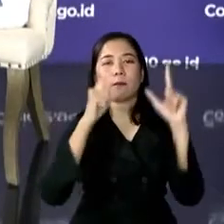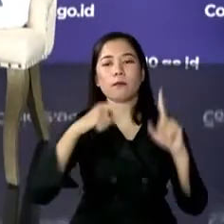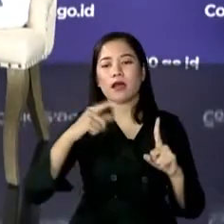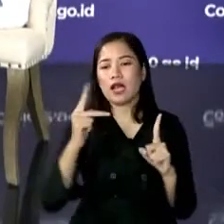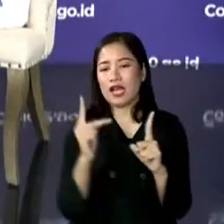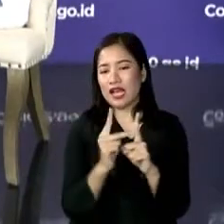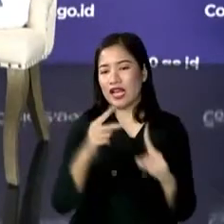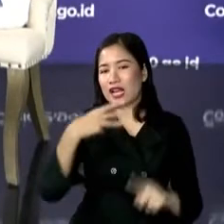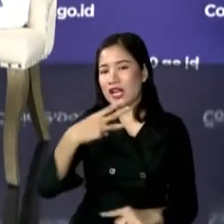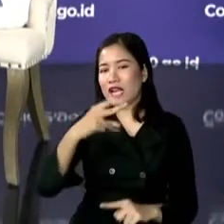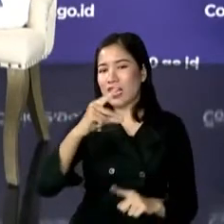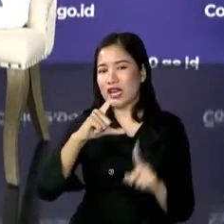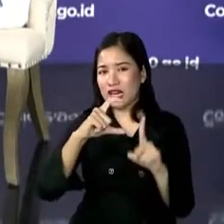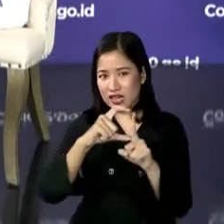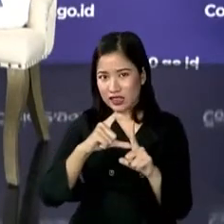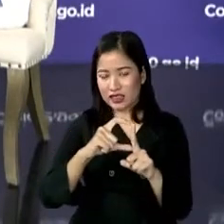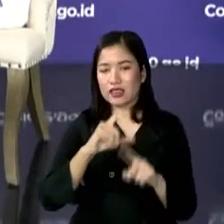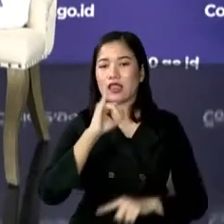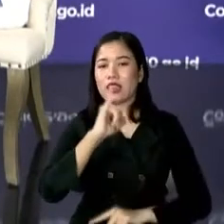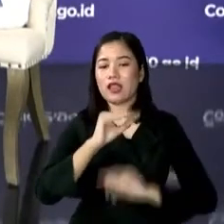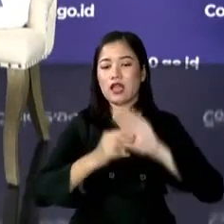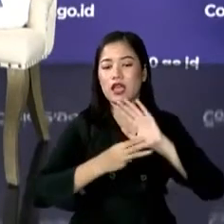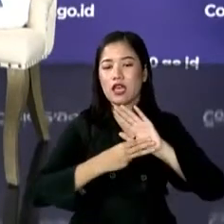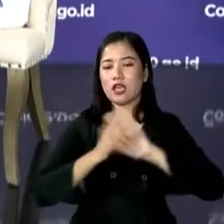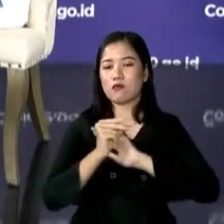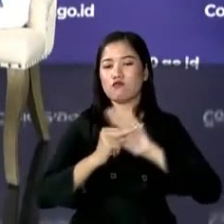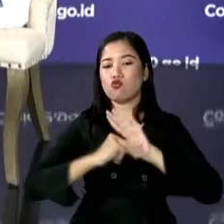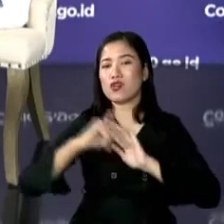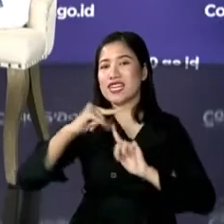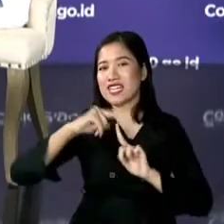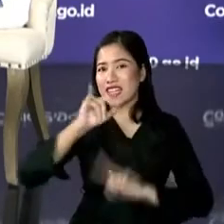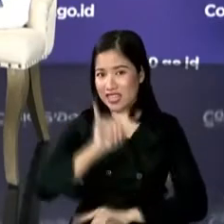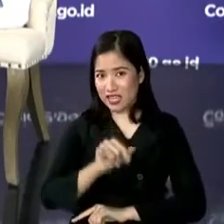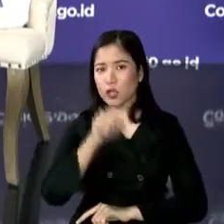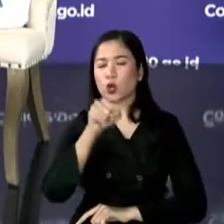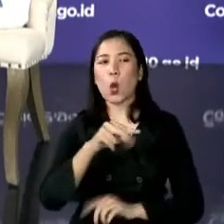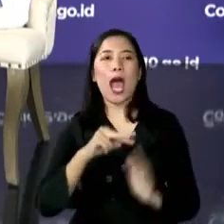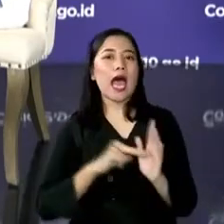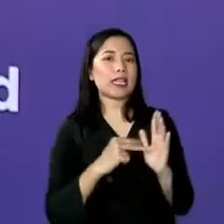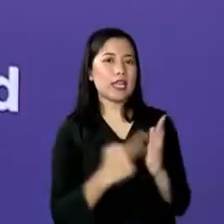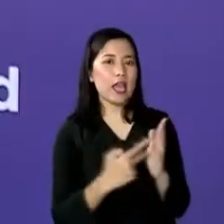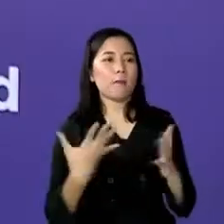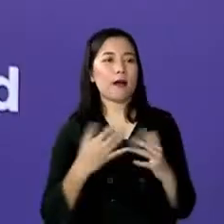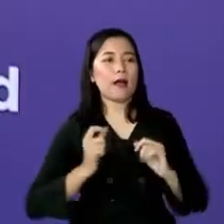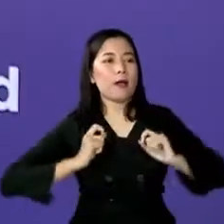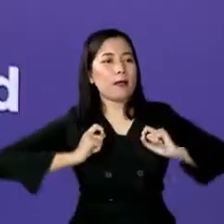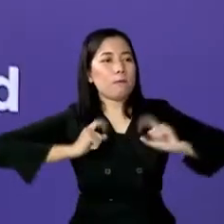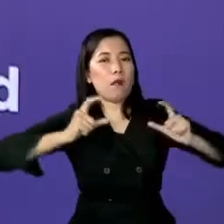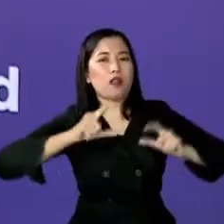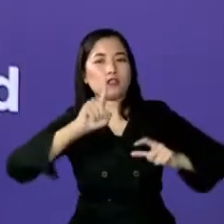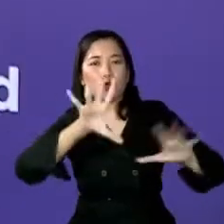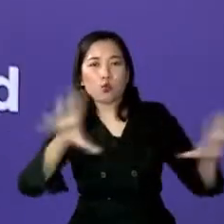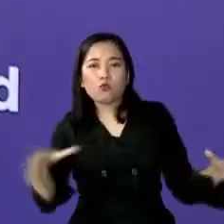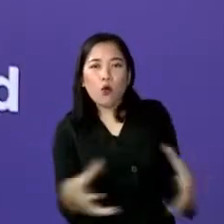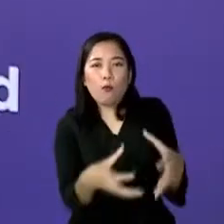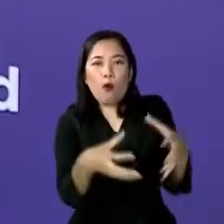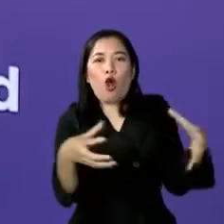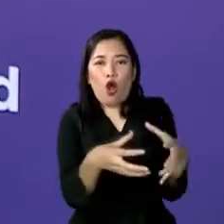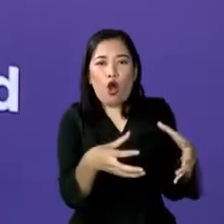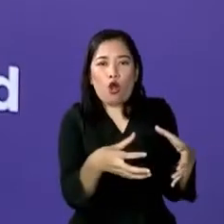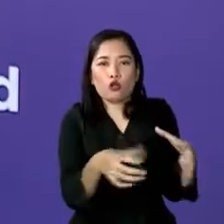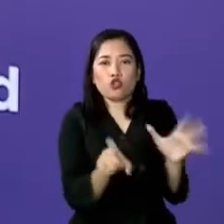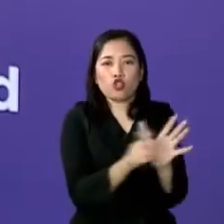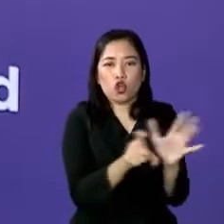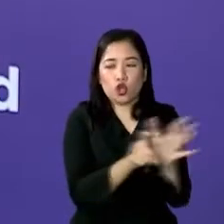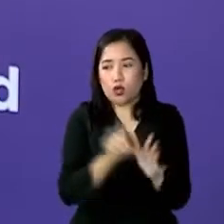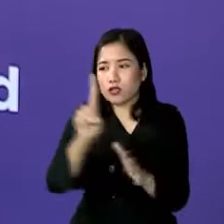itu imunitas atau kekebalan kawanan ya satu kalau satu grup gitu ya Artinya kalau dalam satu rumah ada satu yang